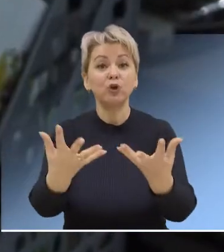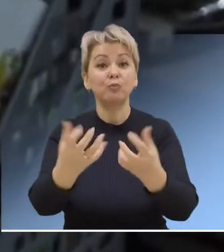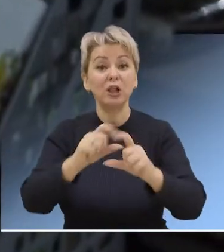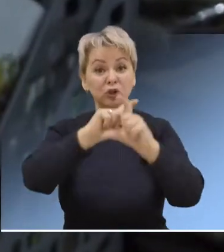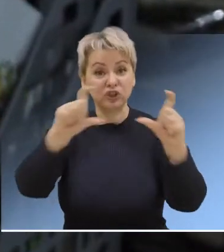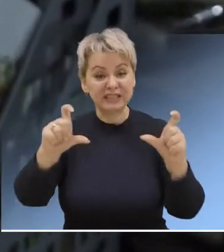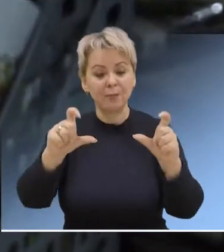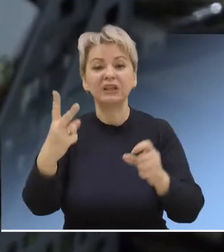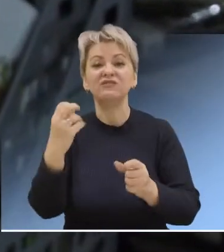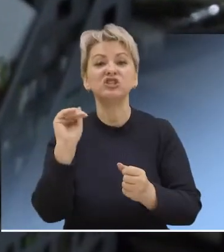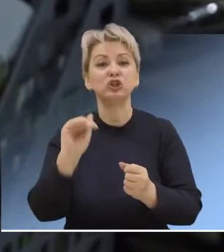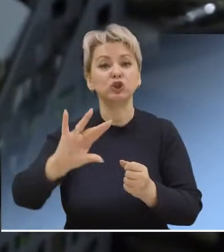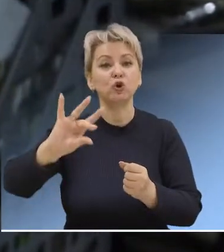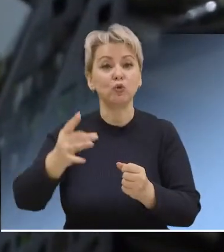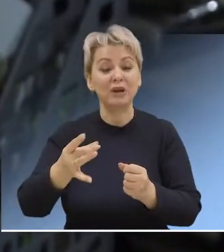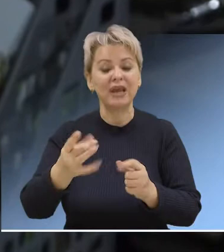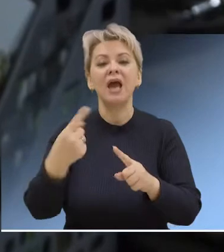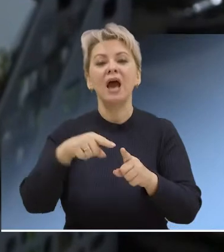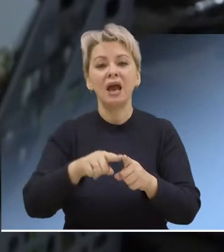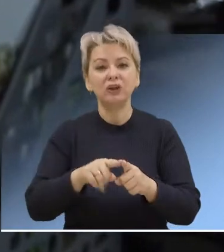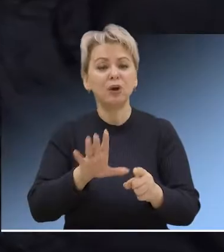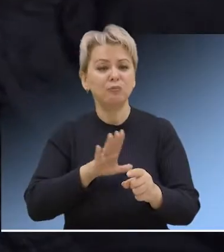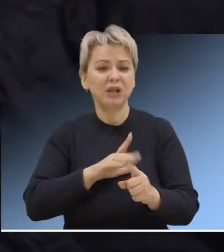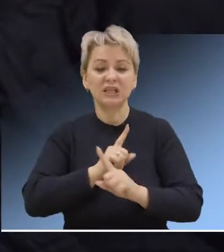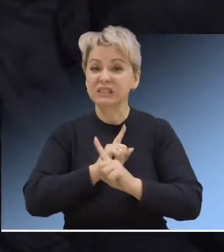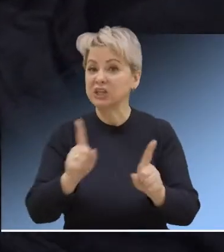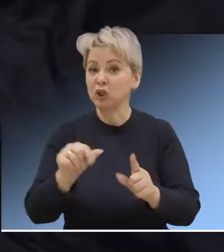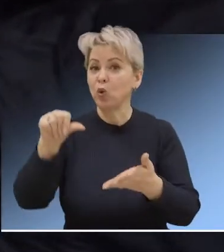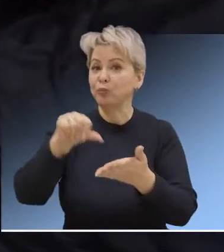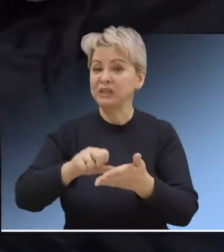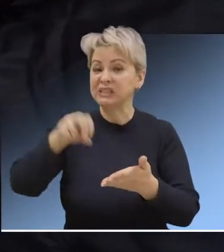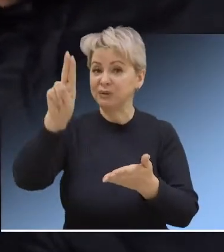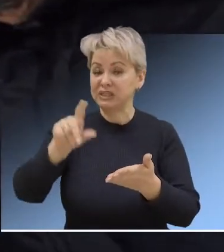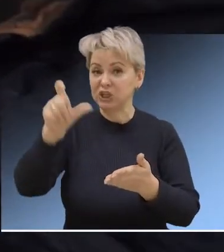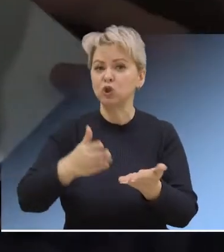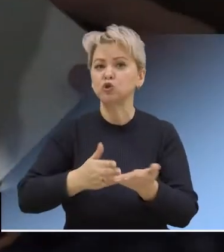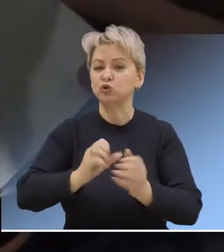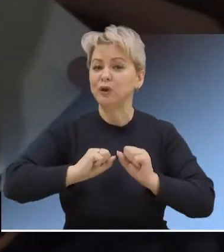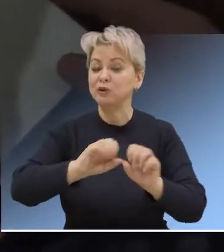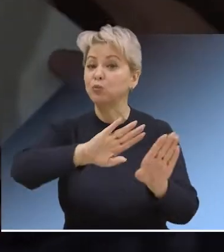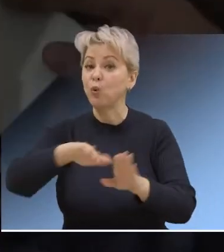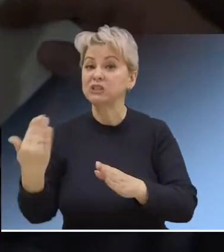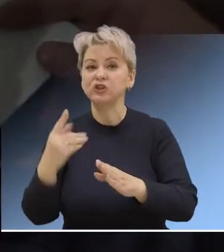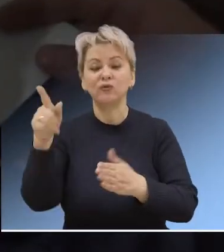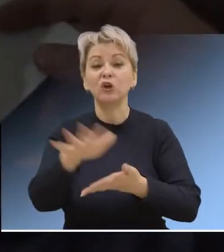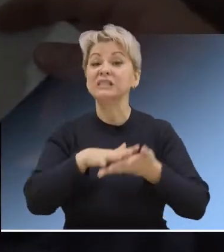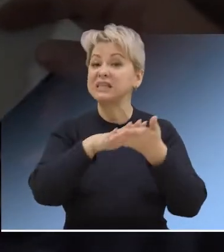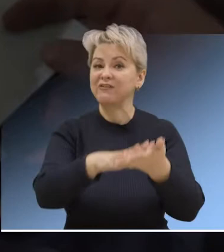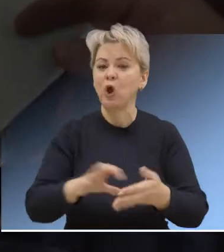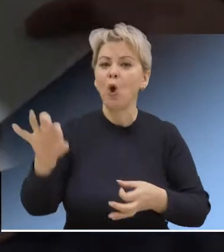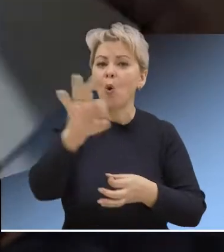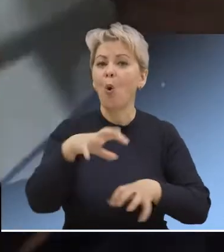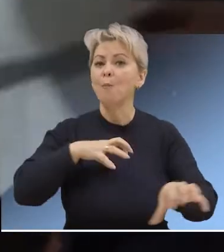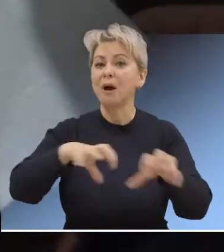получить со страховой ни много ни мало 200 тысяч рублей. Это и вызвало подозрение у представителя службы безопасности, после чего он